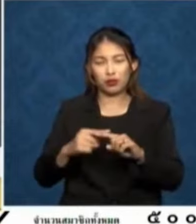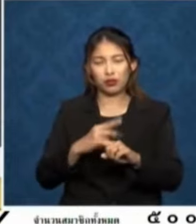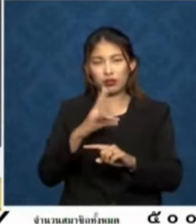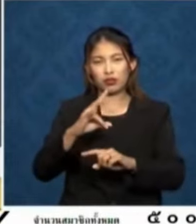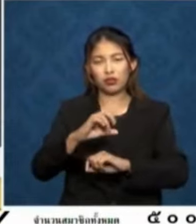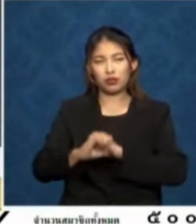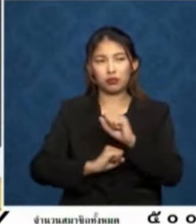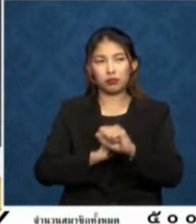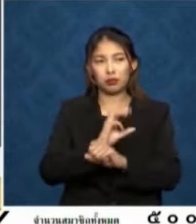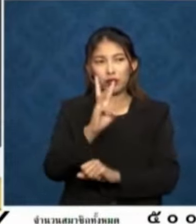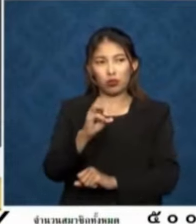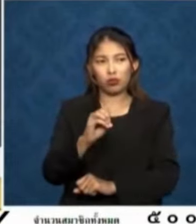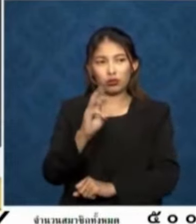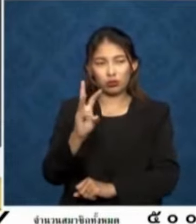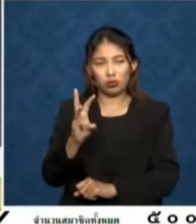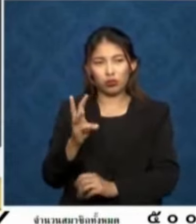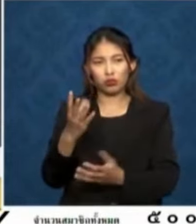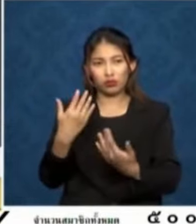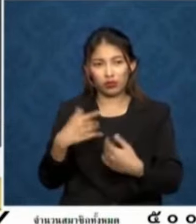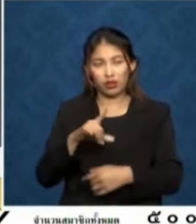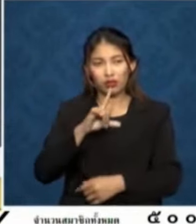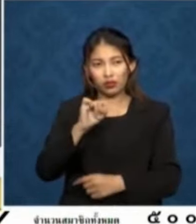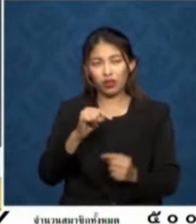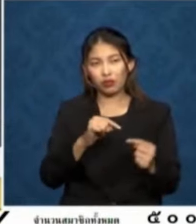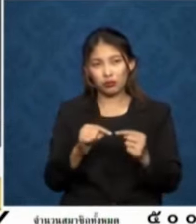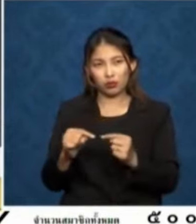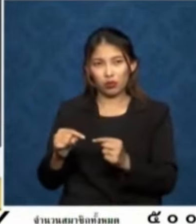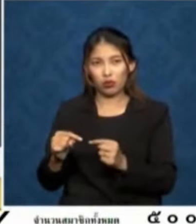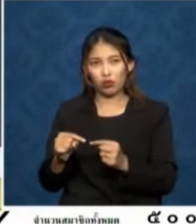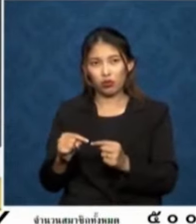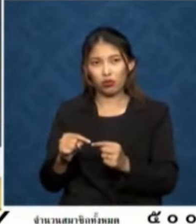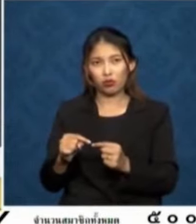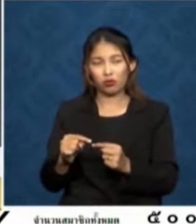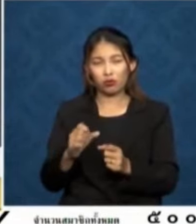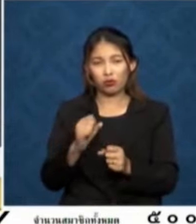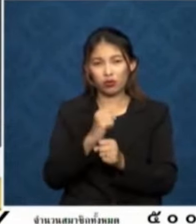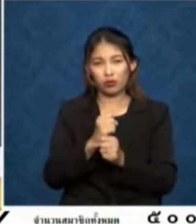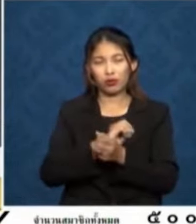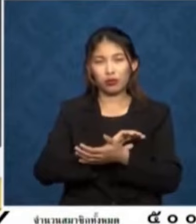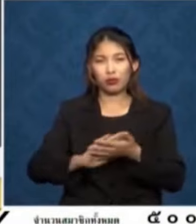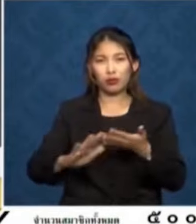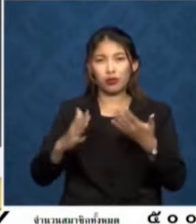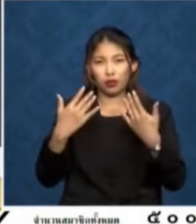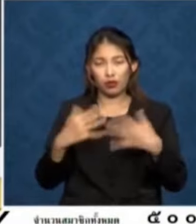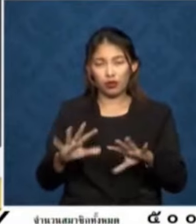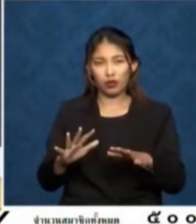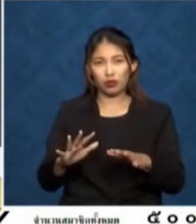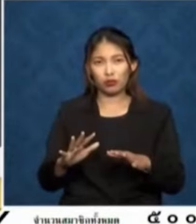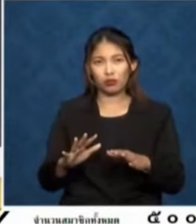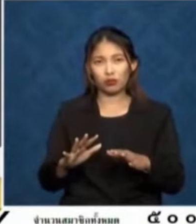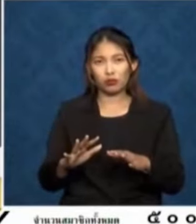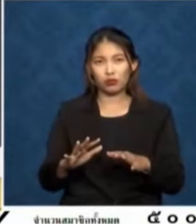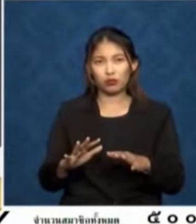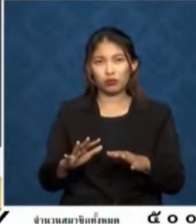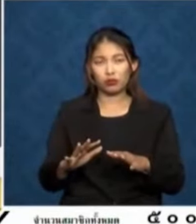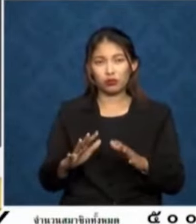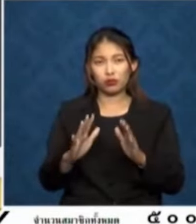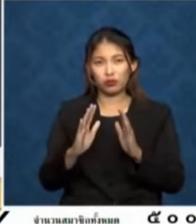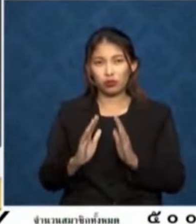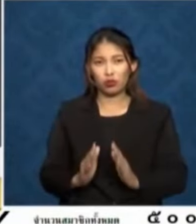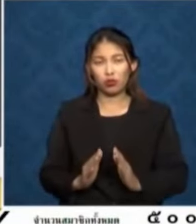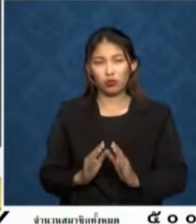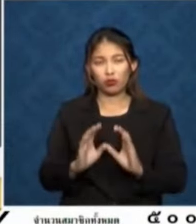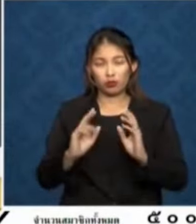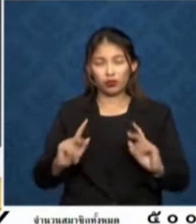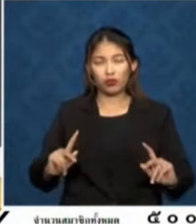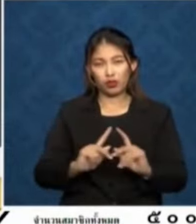66ก็เลยเกิดคำถามต่อมาอีกค่ะว่าเมื่องานเสร็จแล้วเนี่ยทางเอ่อผู้จัดซื้อจัดจ้าง